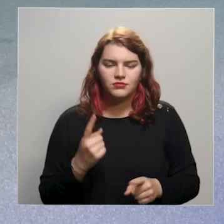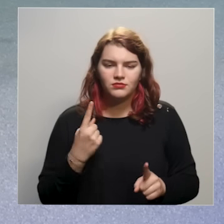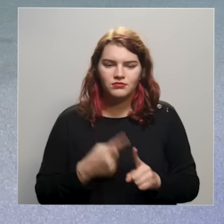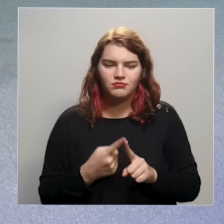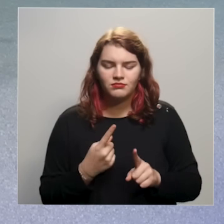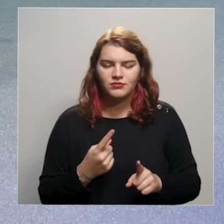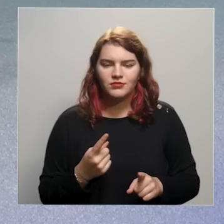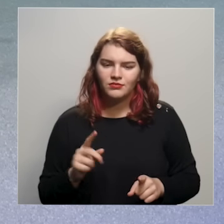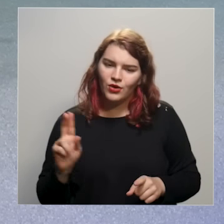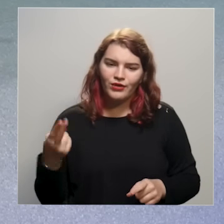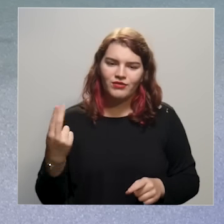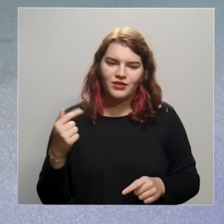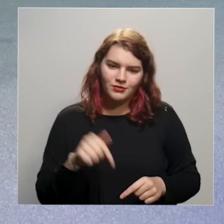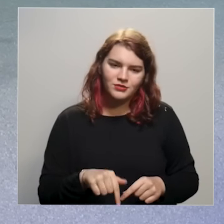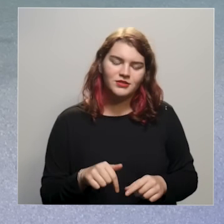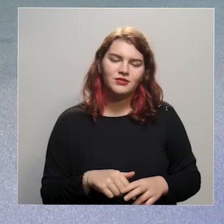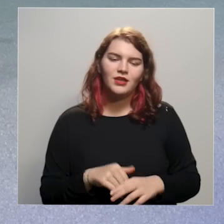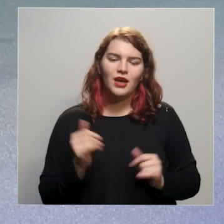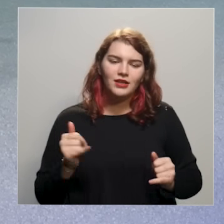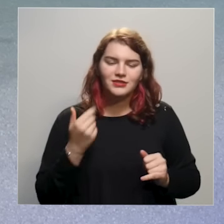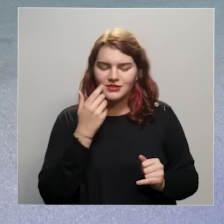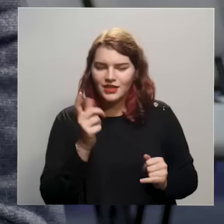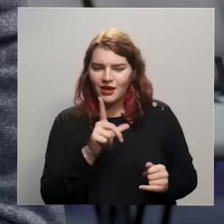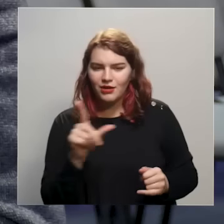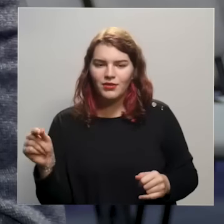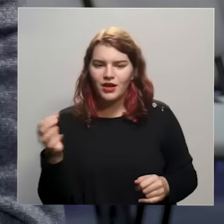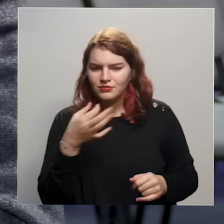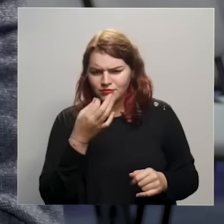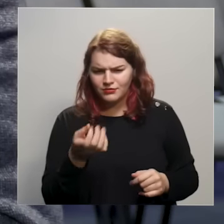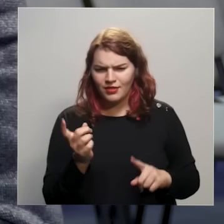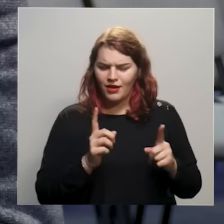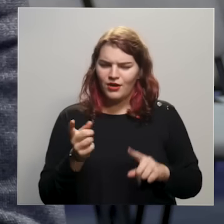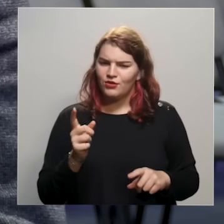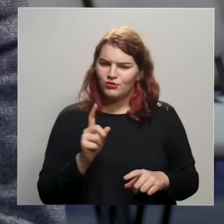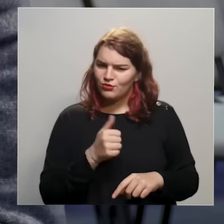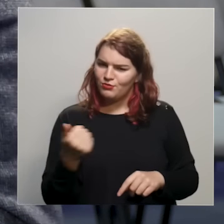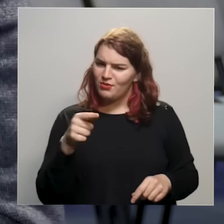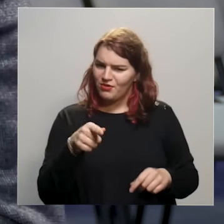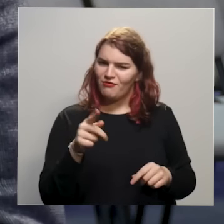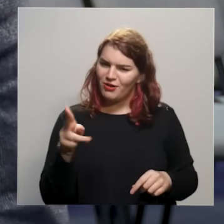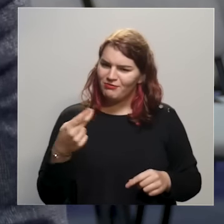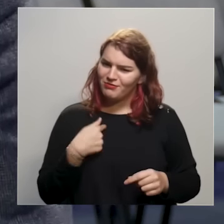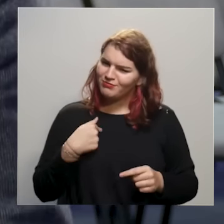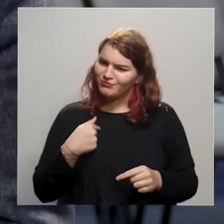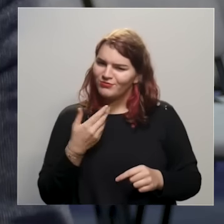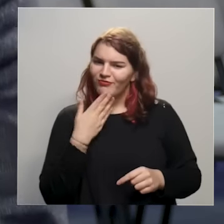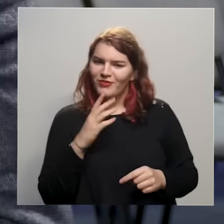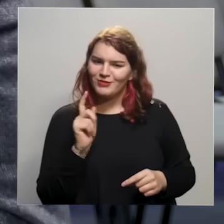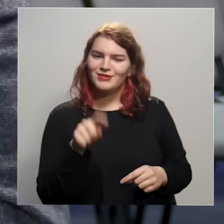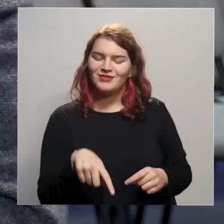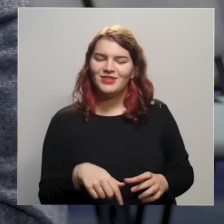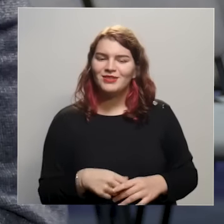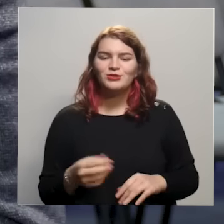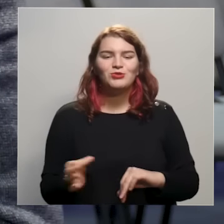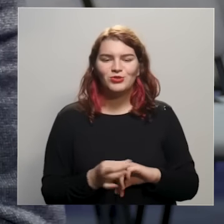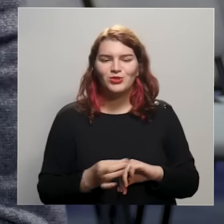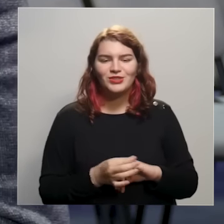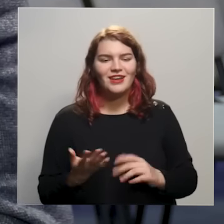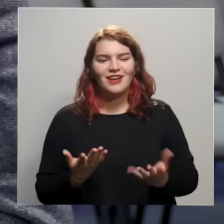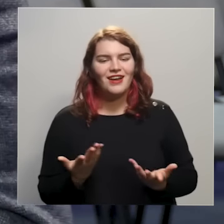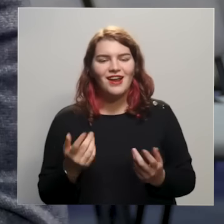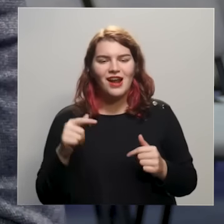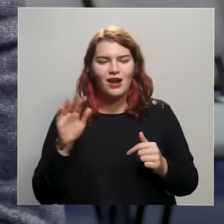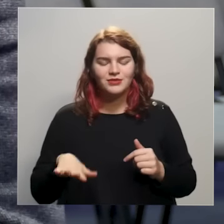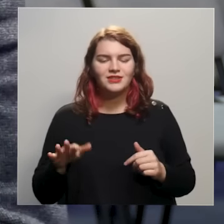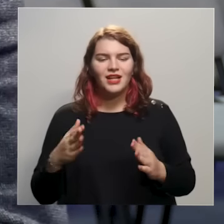lovit. O invităm la Vieți. Chiar astăzi când am plecat, a zis, bă, dar numai pe voi vă cheamă, da? Noi, soțiile care am stat acasă